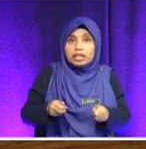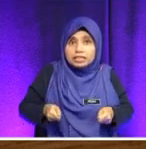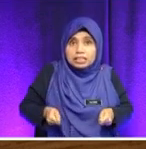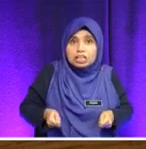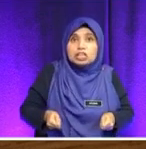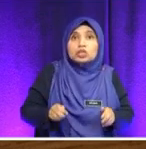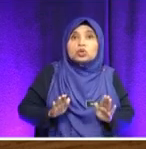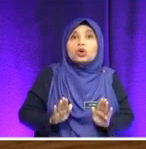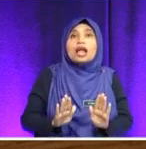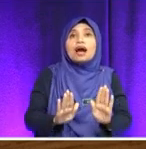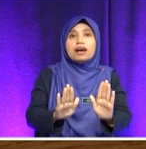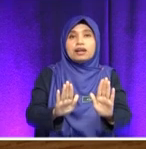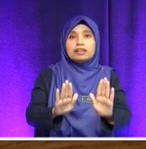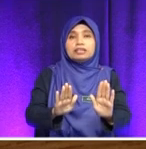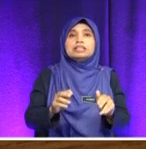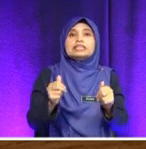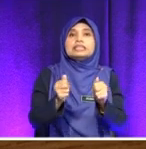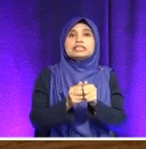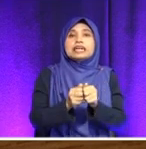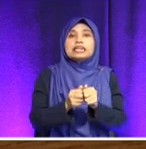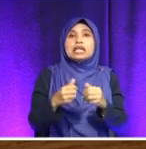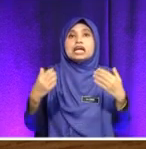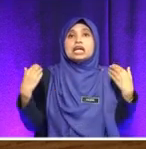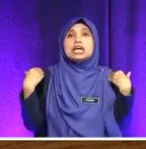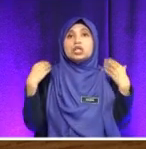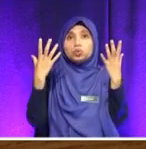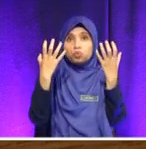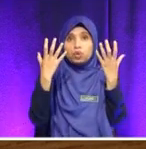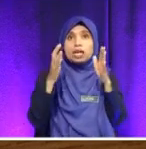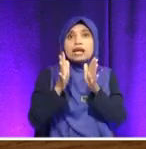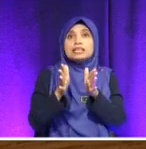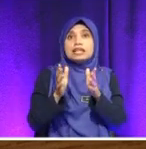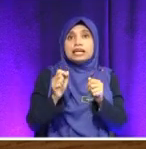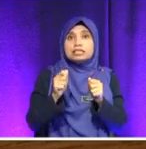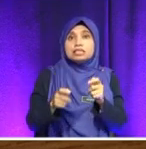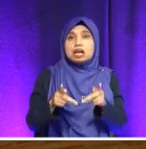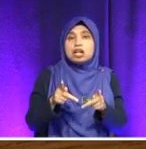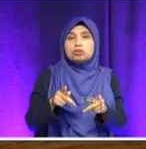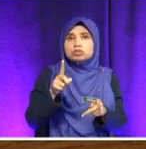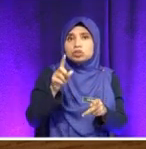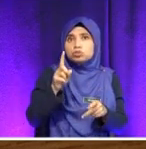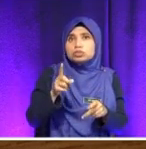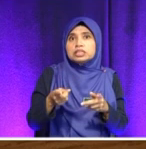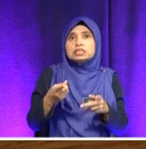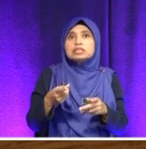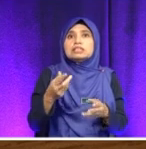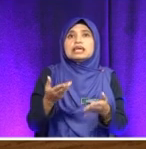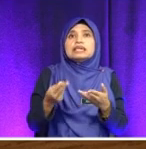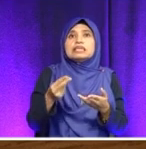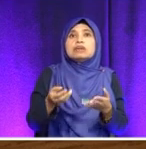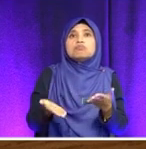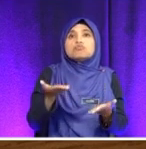tolak kerusi untuk tetamu duduk menggunakan kedua-dua belah tangan. Kenapa? Kalau kita tarik satu, mungkin kerusi itu boleh jadi sengit